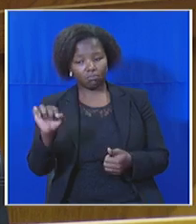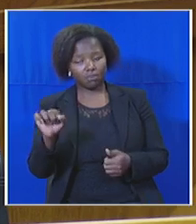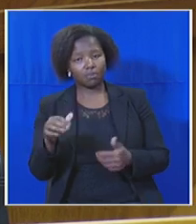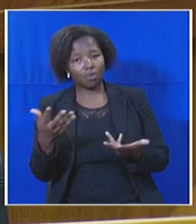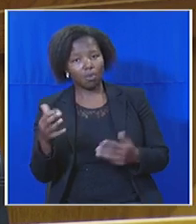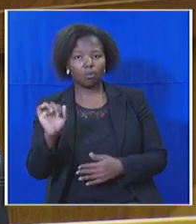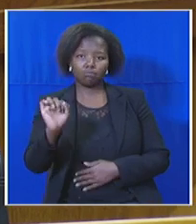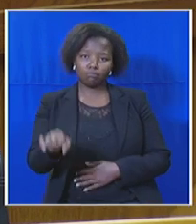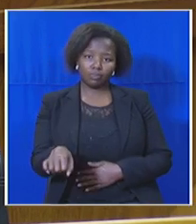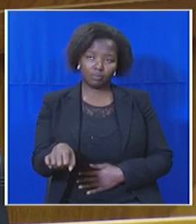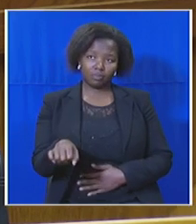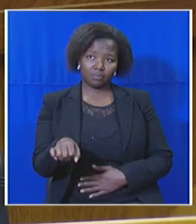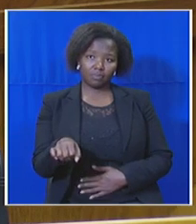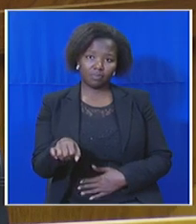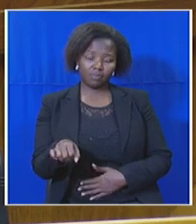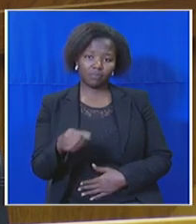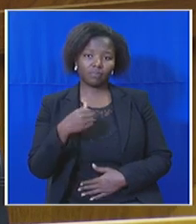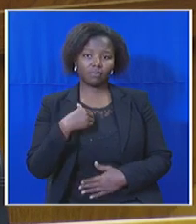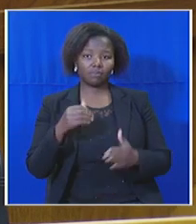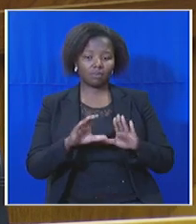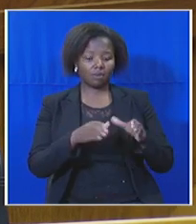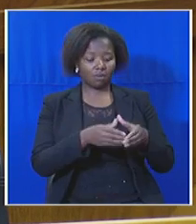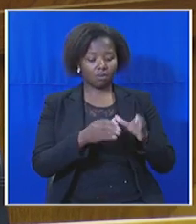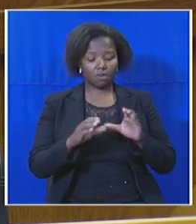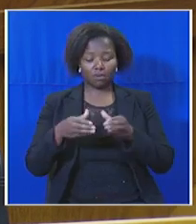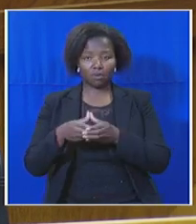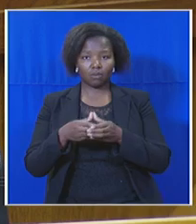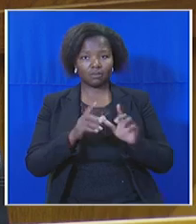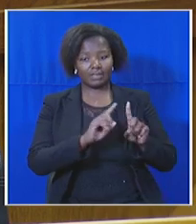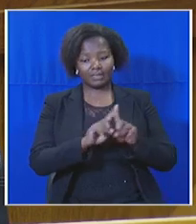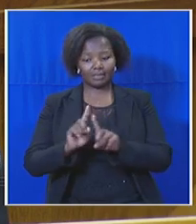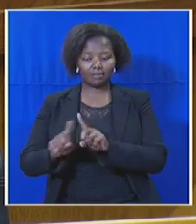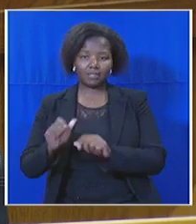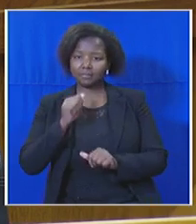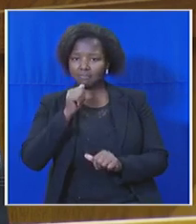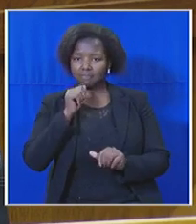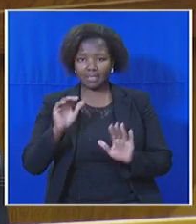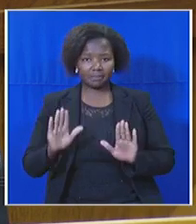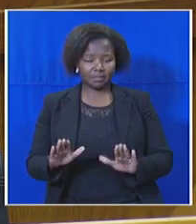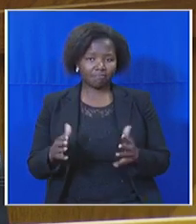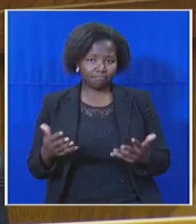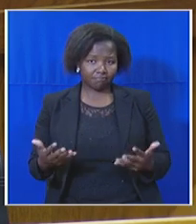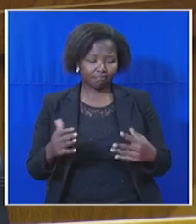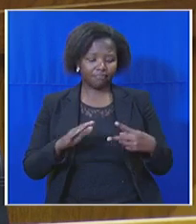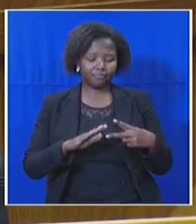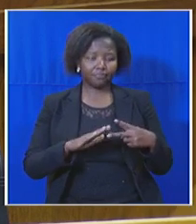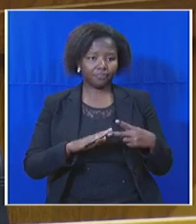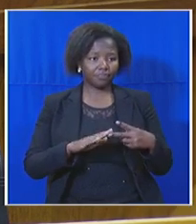mafambiselo ya tiko kumbe political outlook, ni vonelo ra swa misava kumbe ideology.